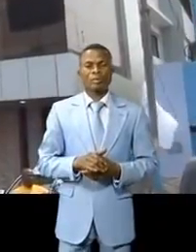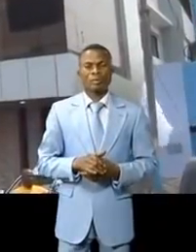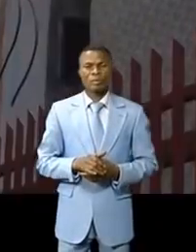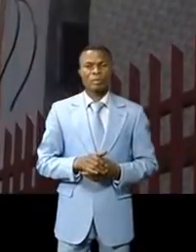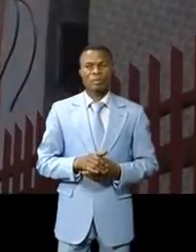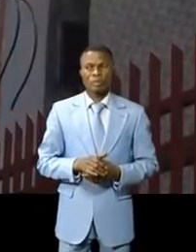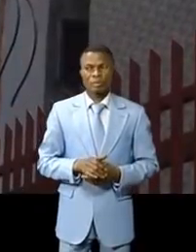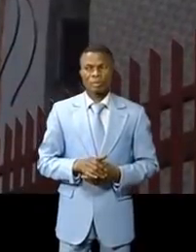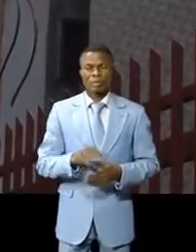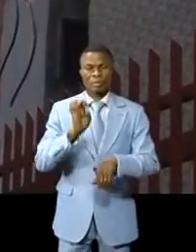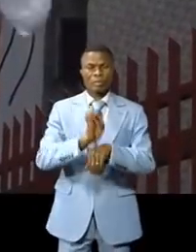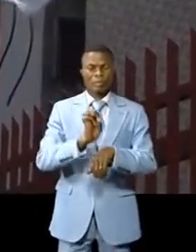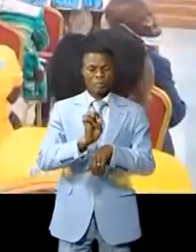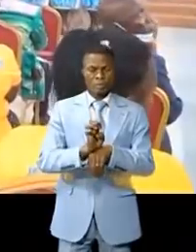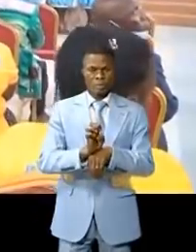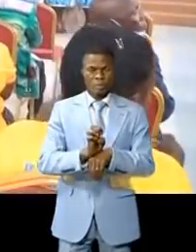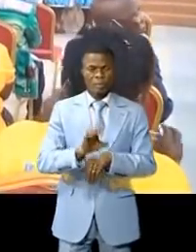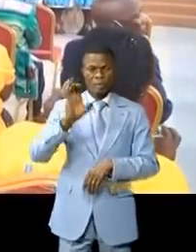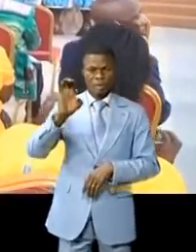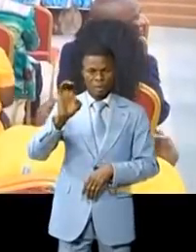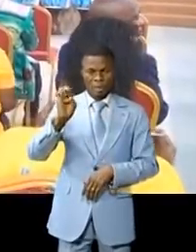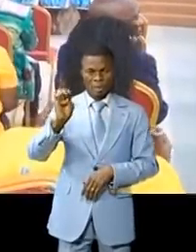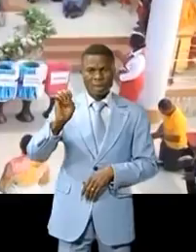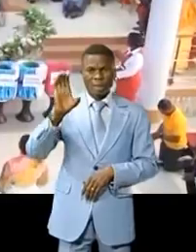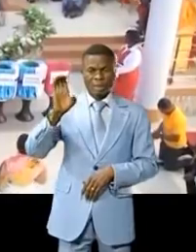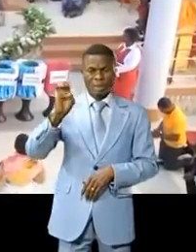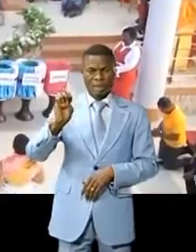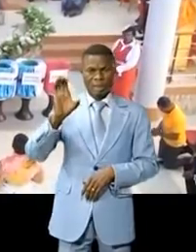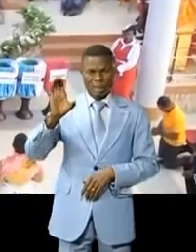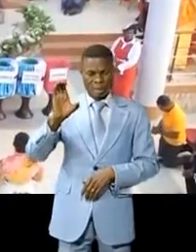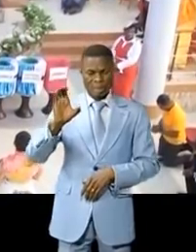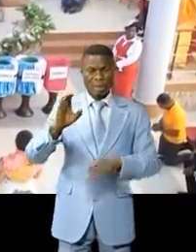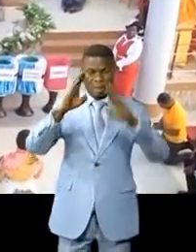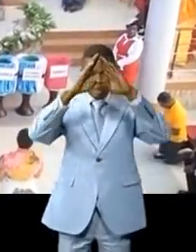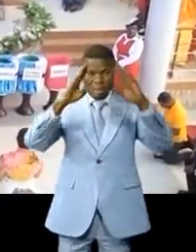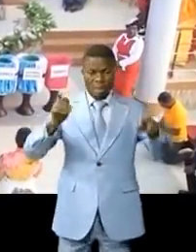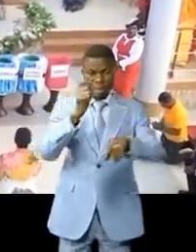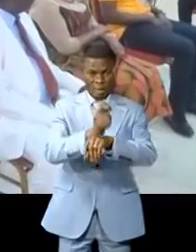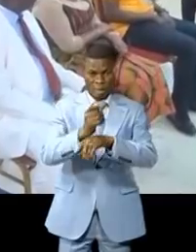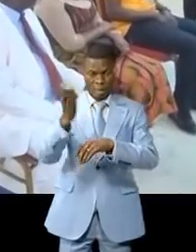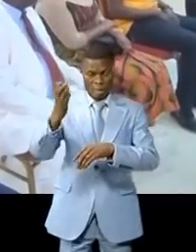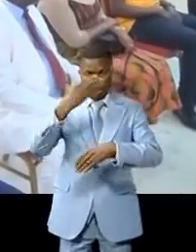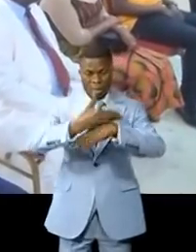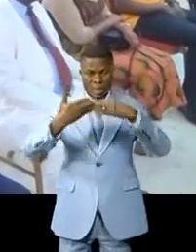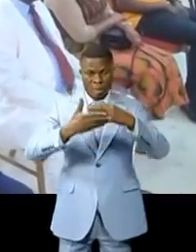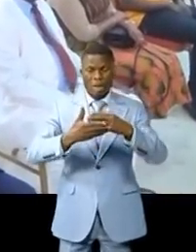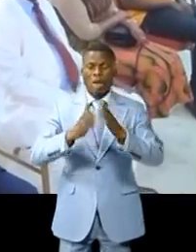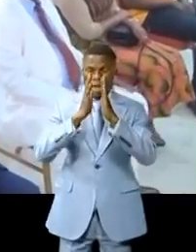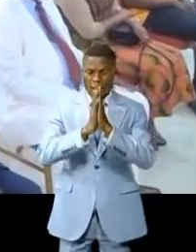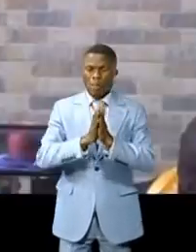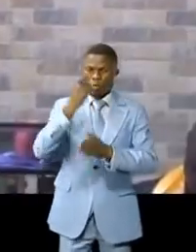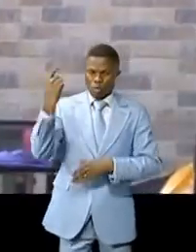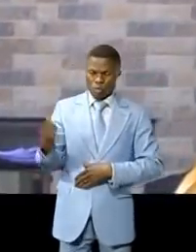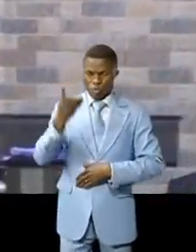pour l'église chrétienne évangélique au Congo, SCEC, désormais, c'est dans ces bâtiments nouvellement construits que se tiendront ces différents cultes